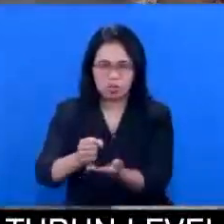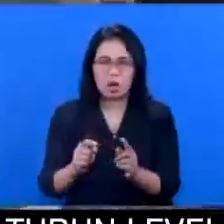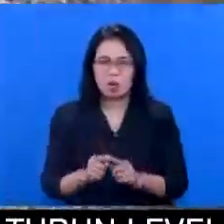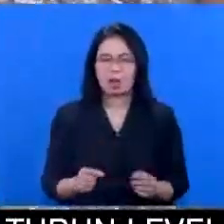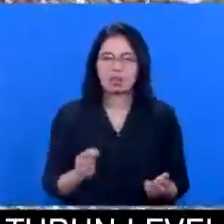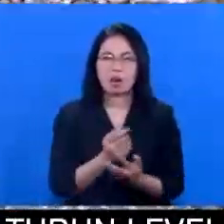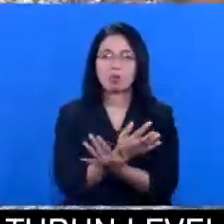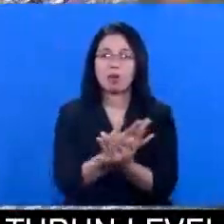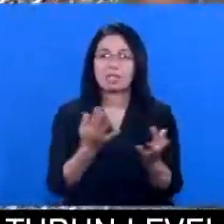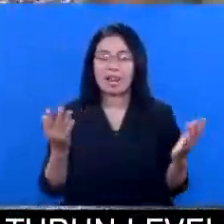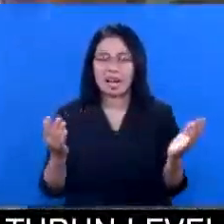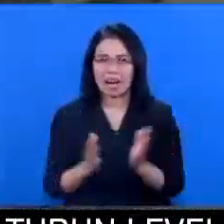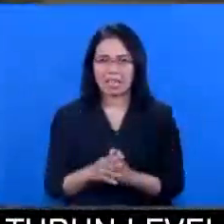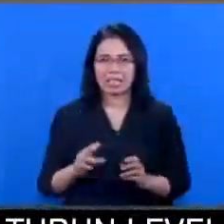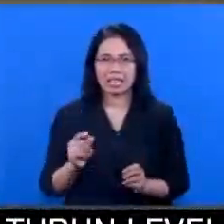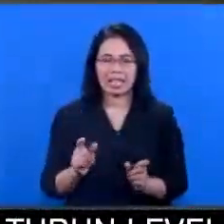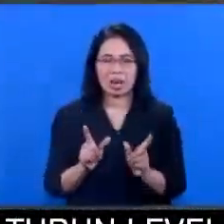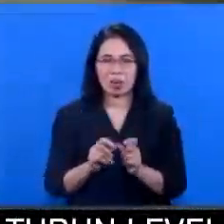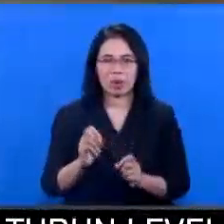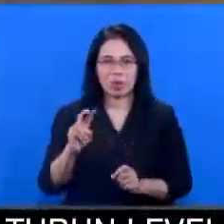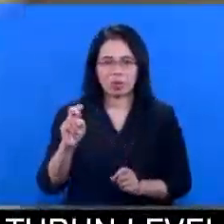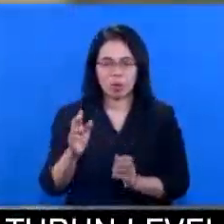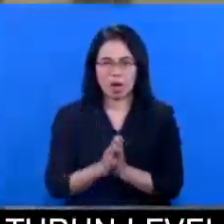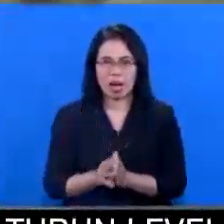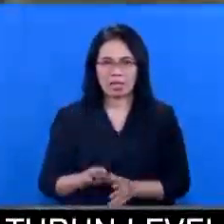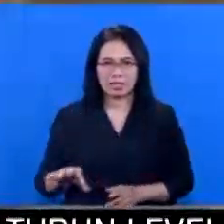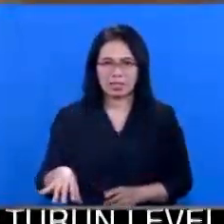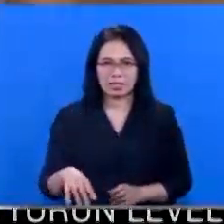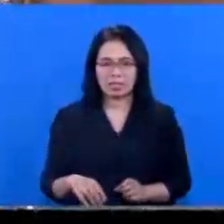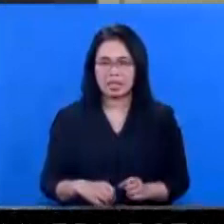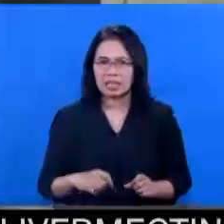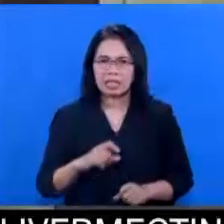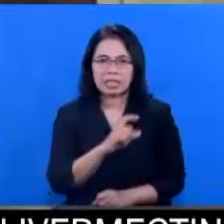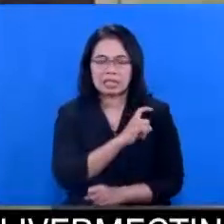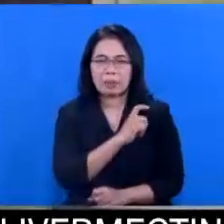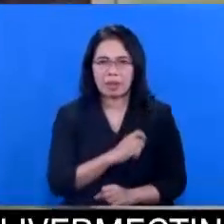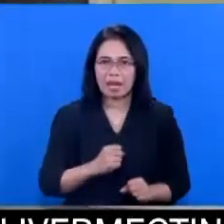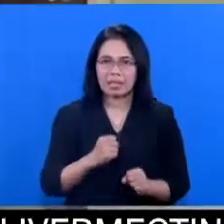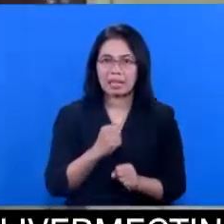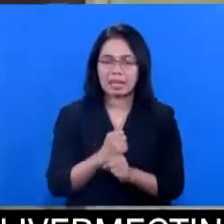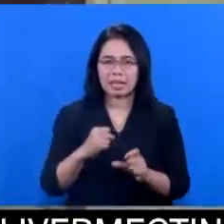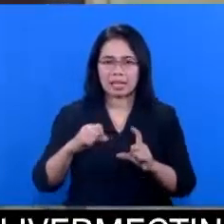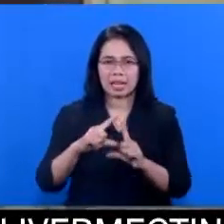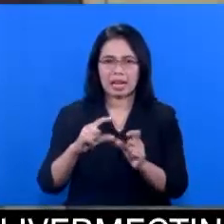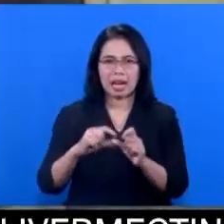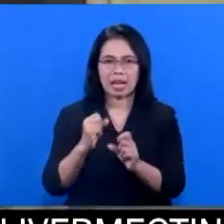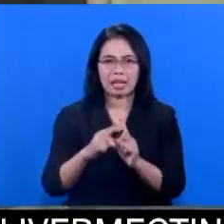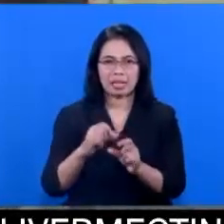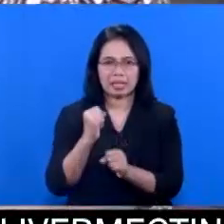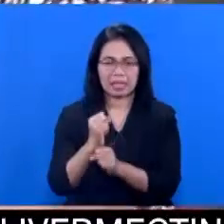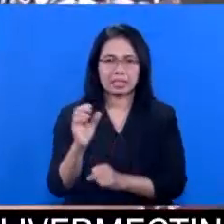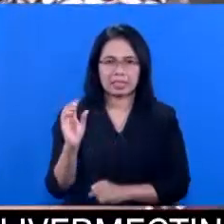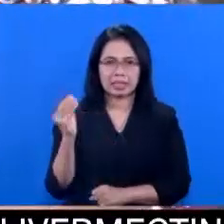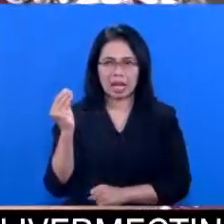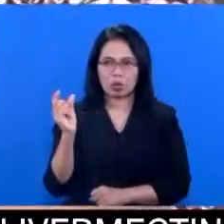warga RW 22 Rawasengon, Kecamatan Kelapa Gading yang tengah menjalani isolasi mandiri. Masakan rendang yang diberikan untuk warga yang